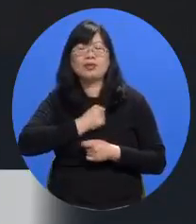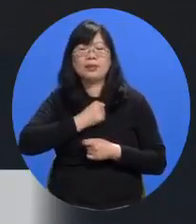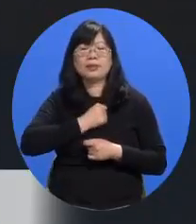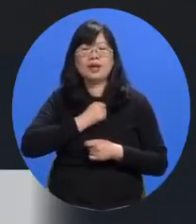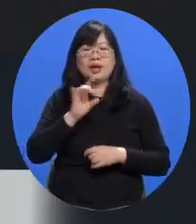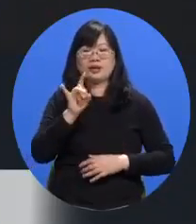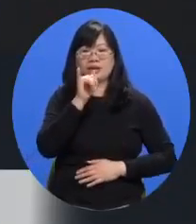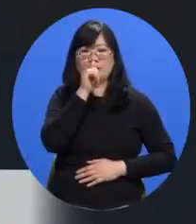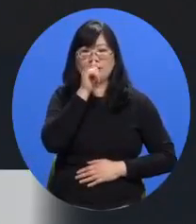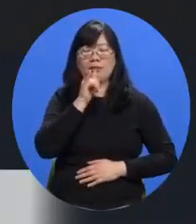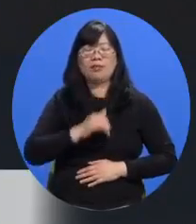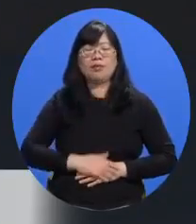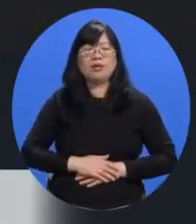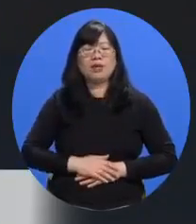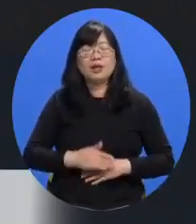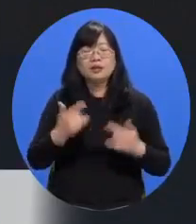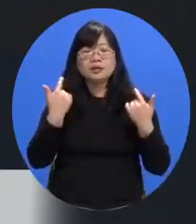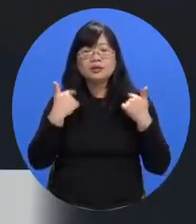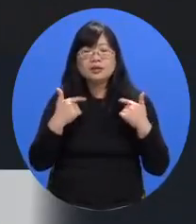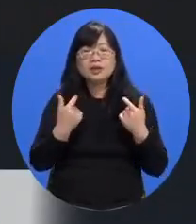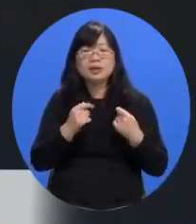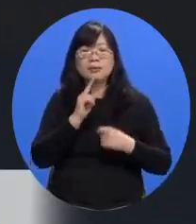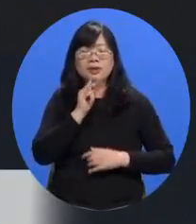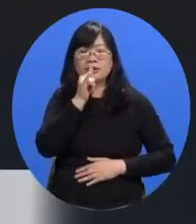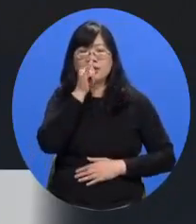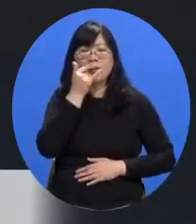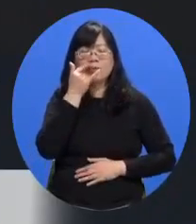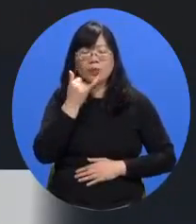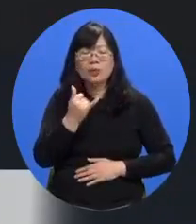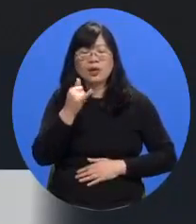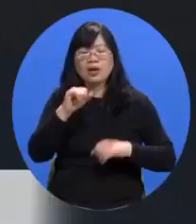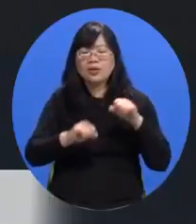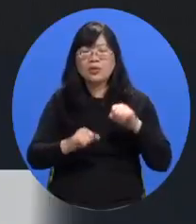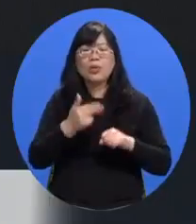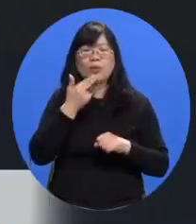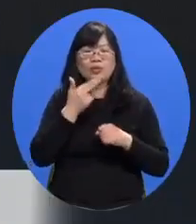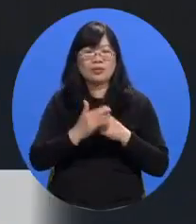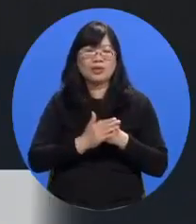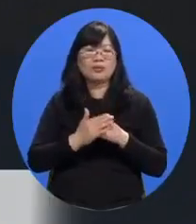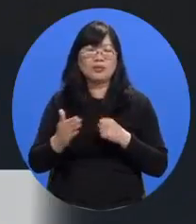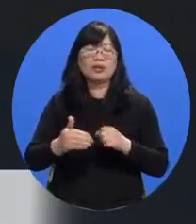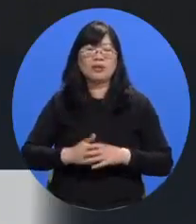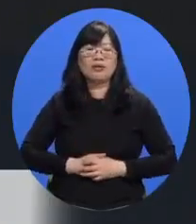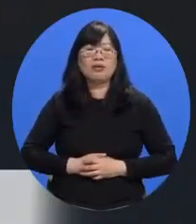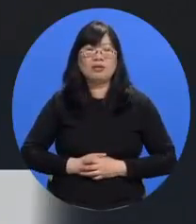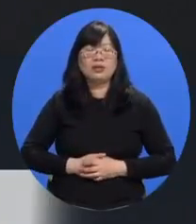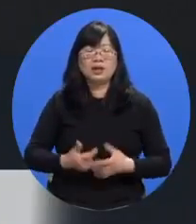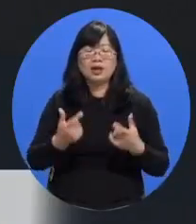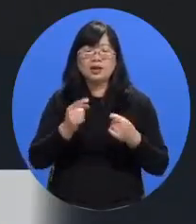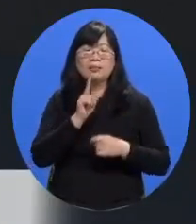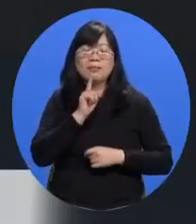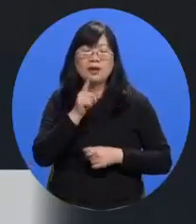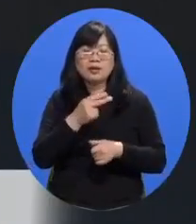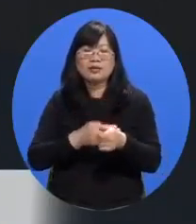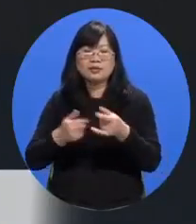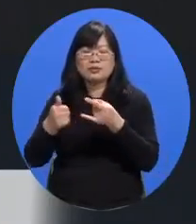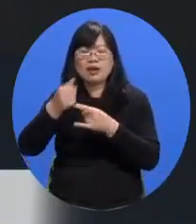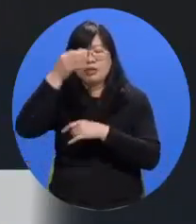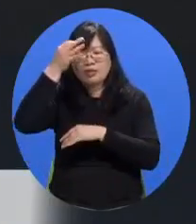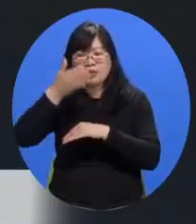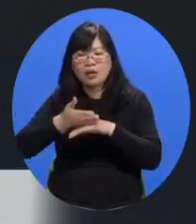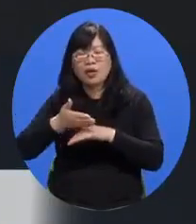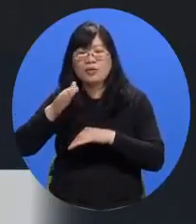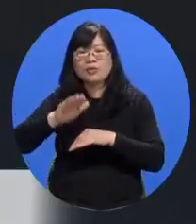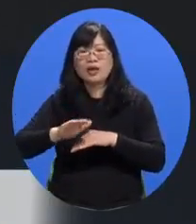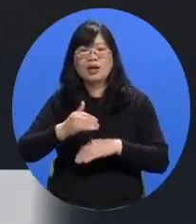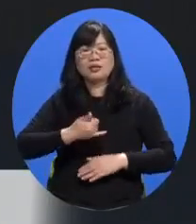게 늘 이렇게 얘기하는데도 학부모들은 그렇게 행동하지 않는단 말이죠. 그렇죠. 그러면 이렇게 말씀하신 교수님께 죄송한데 네.